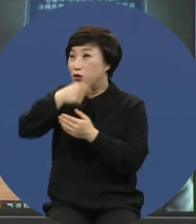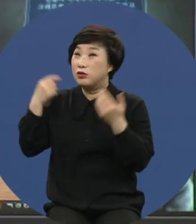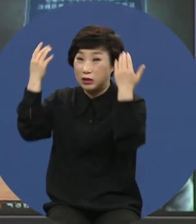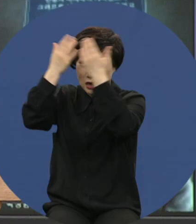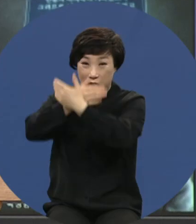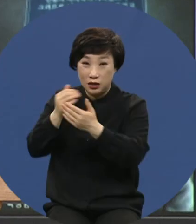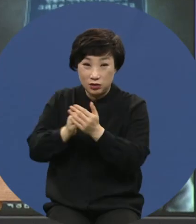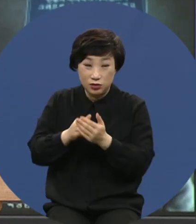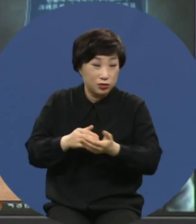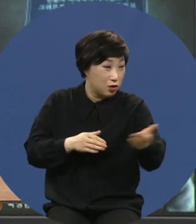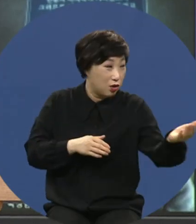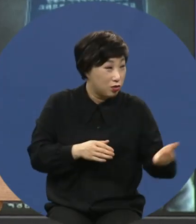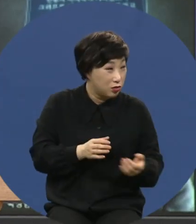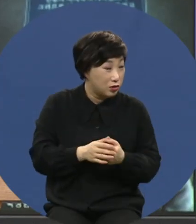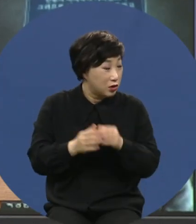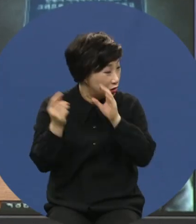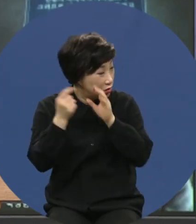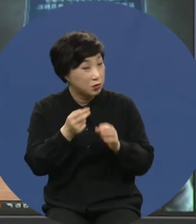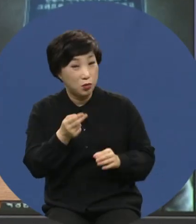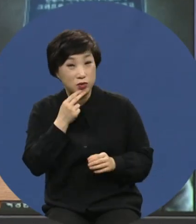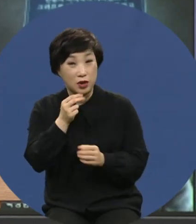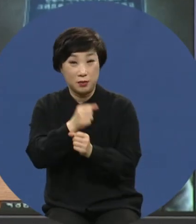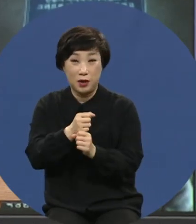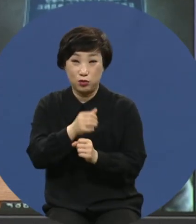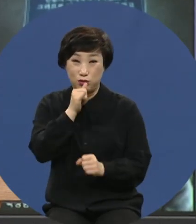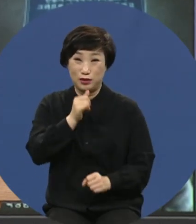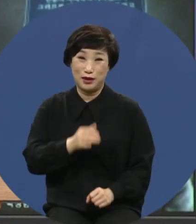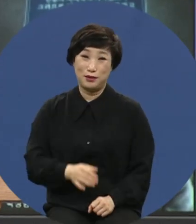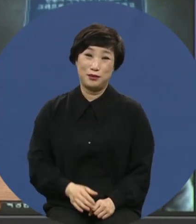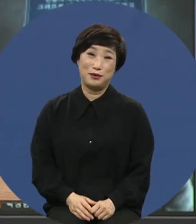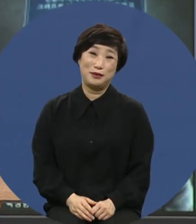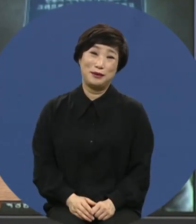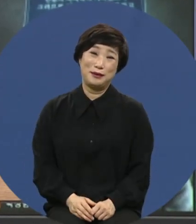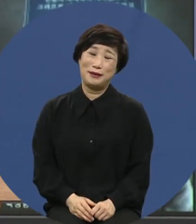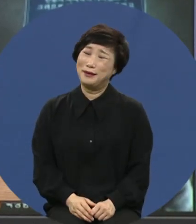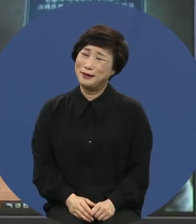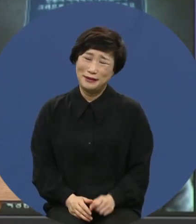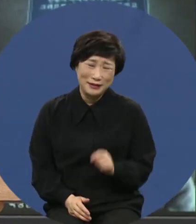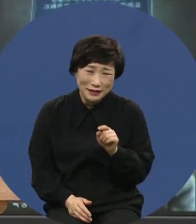가리워서 너희를 듣지 못하게 했지 않느냐.